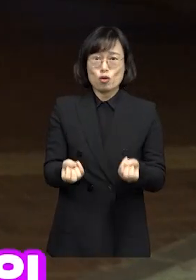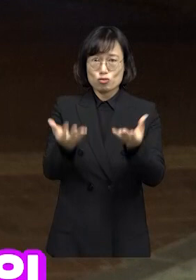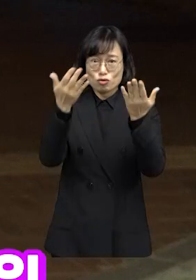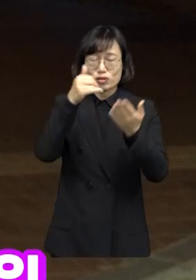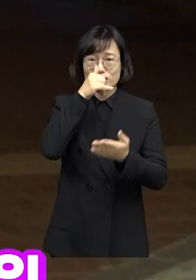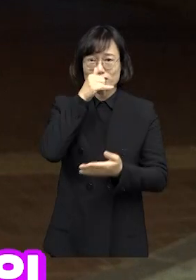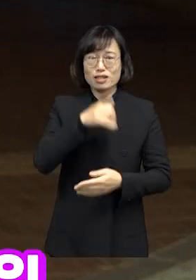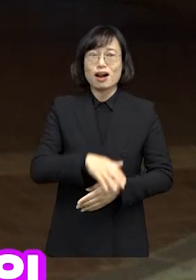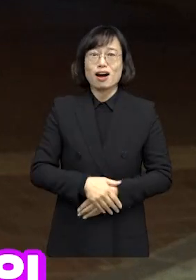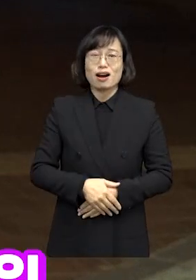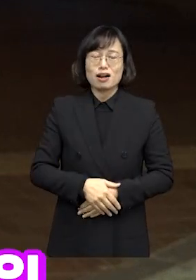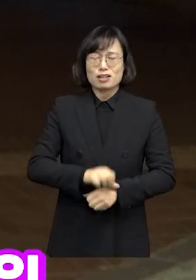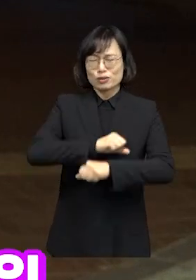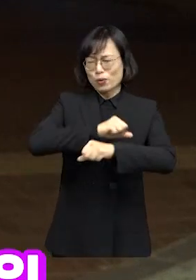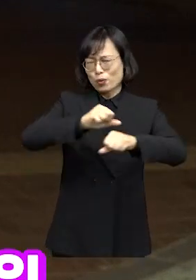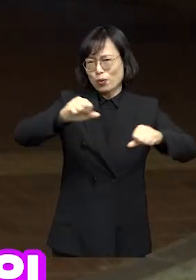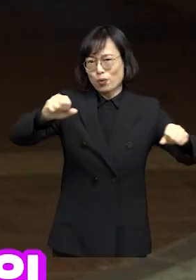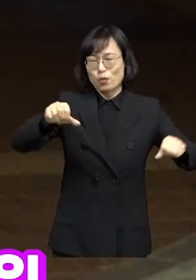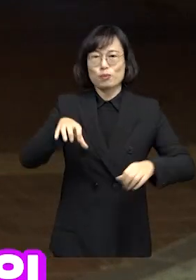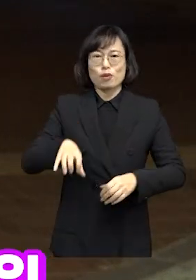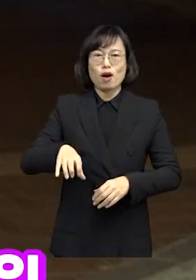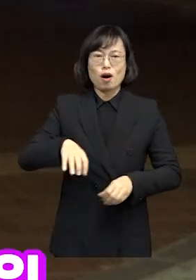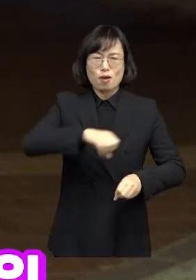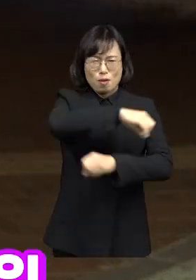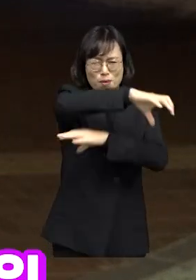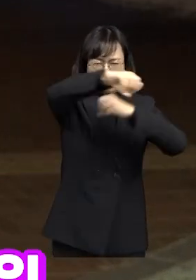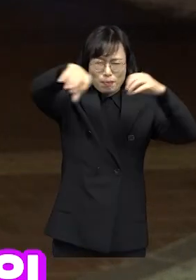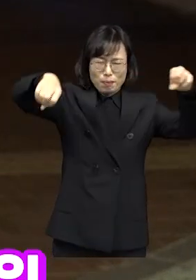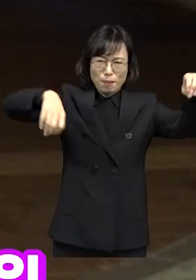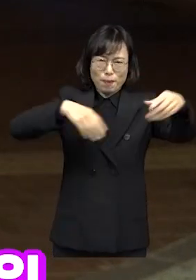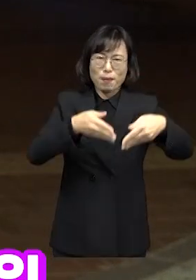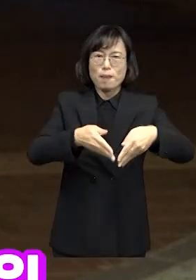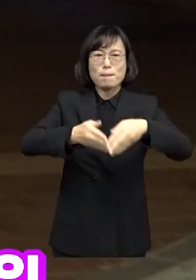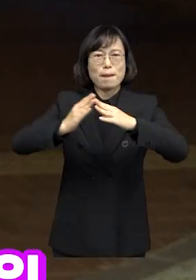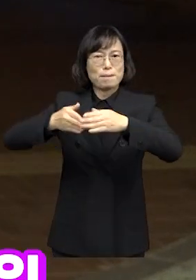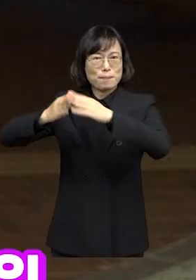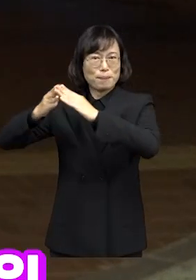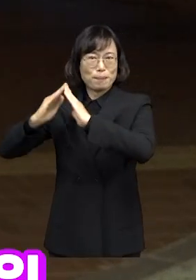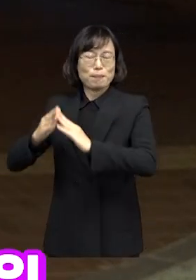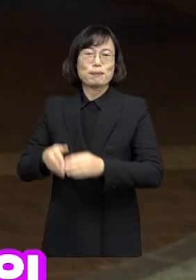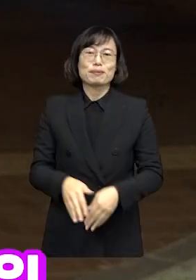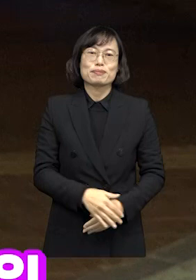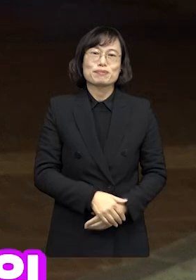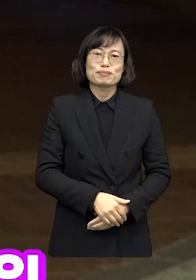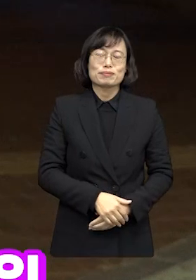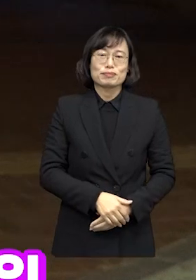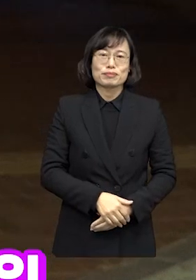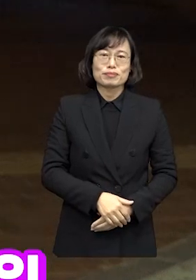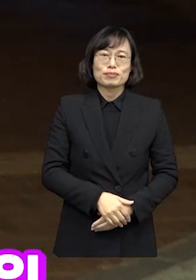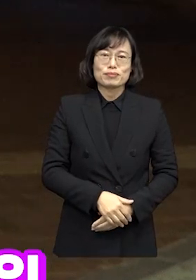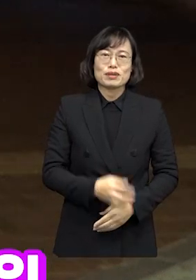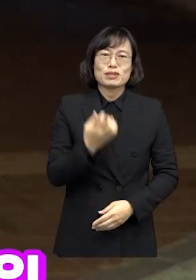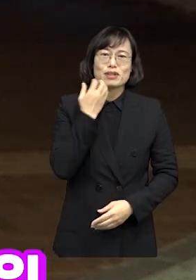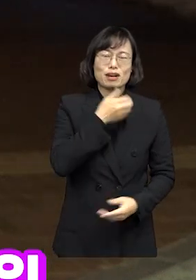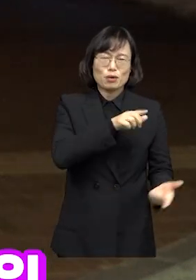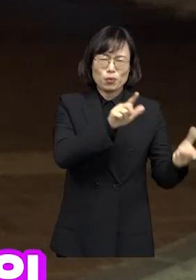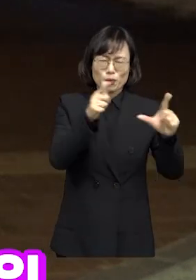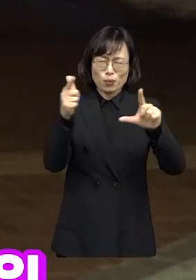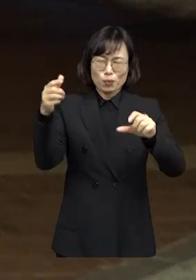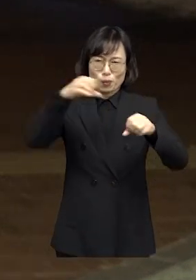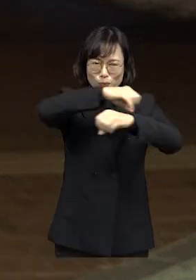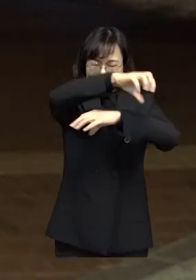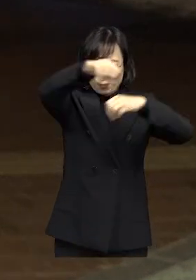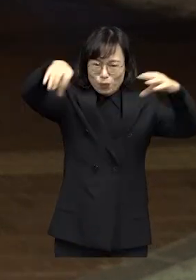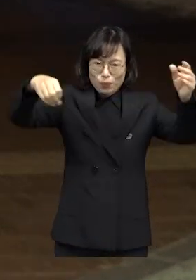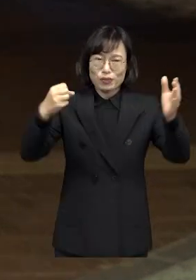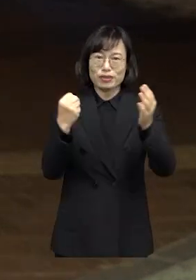정원이 개최되어서 이 넓은 중부광장을 다양한 빛 조형물들이 가득 채우고 있습니다. 형형색색의 빛 조형물